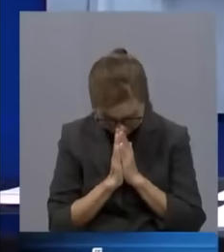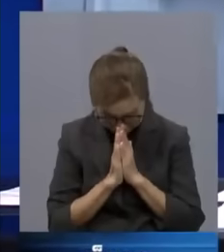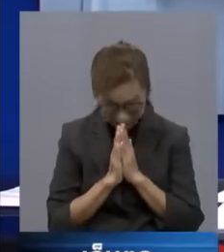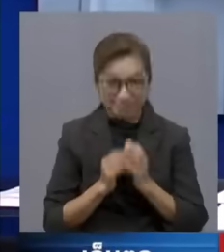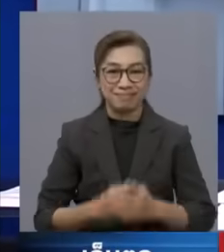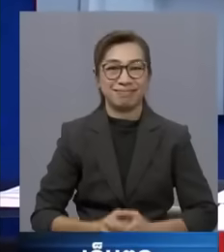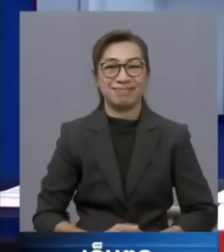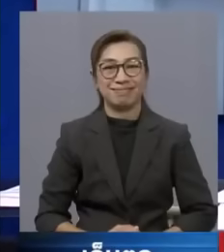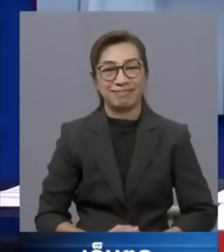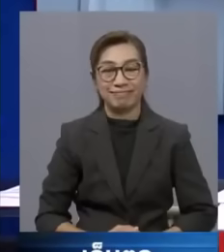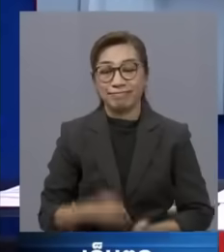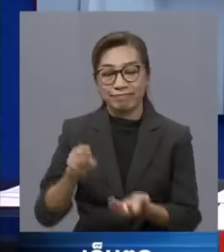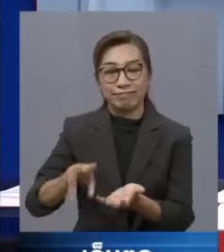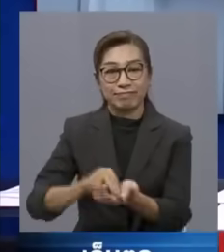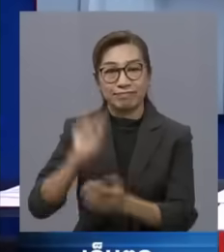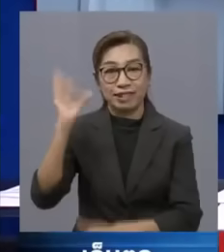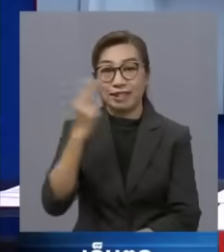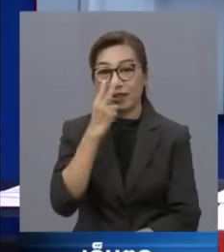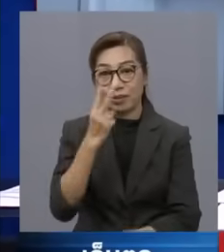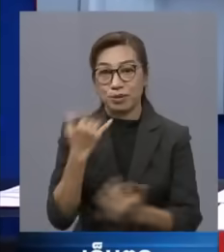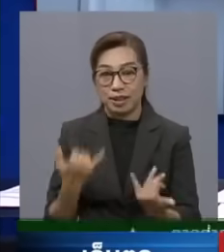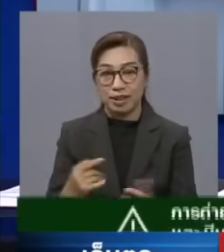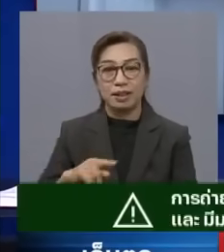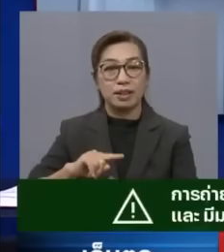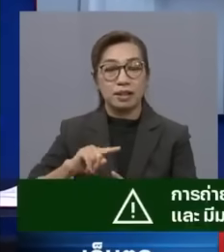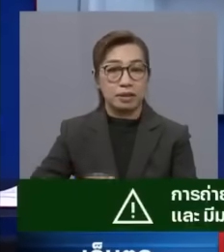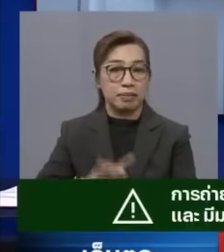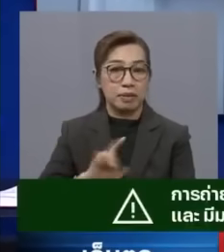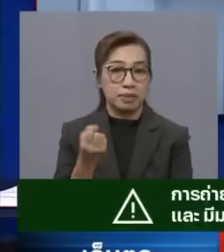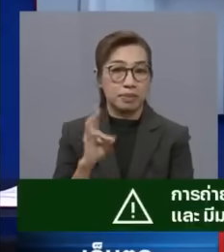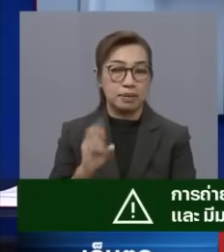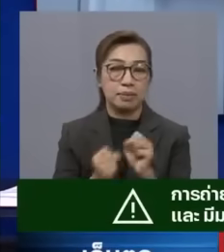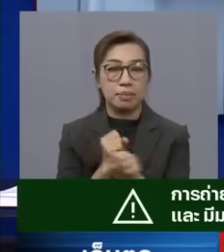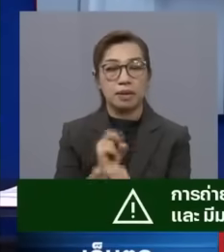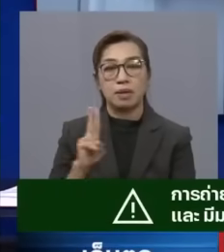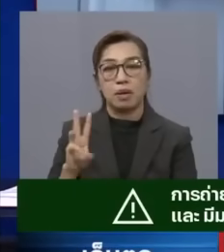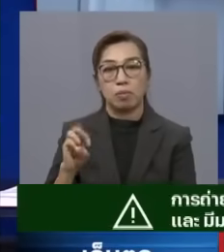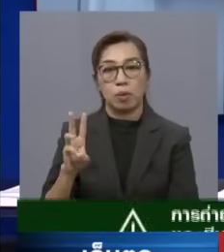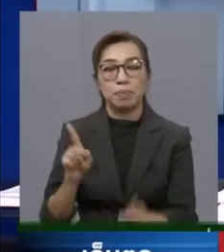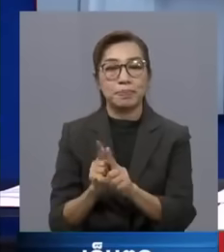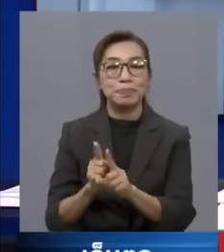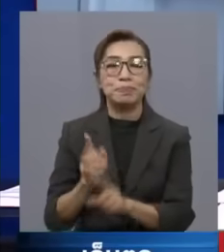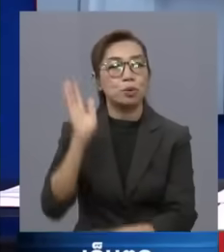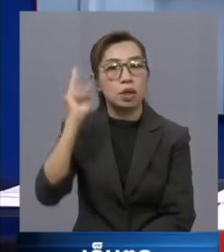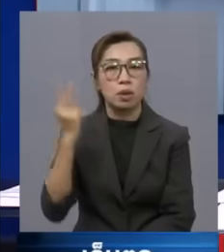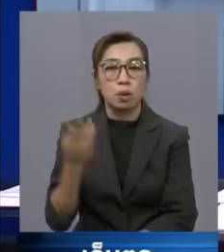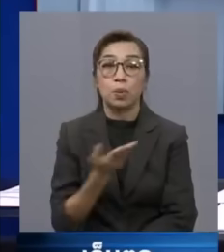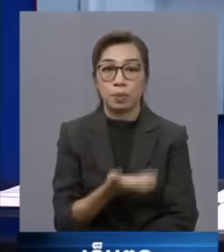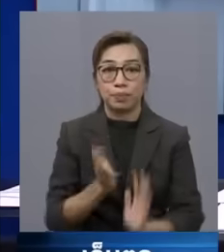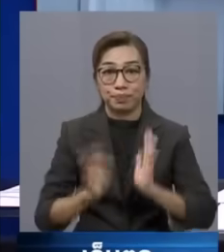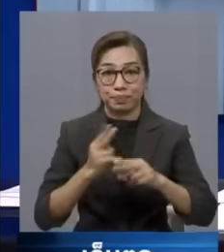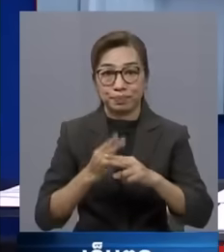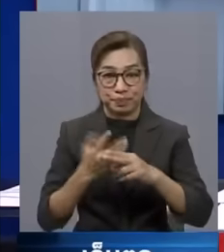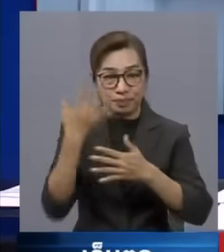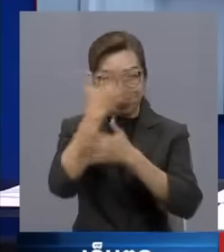สวัสดีครับสวัสดีครับติดตามเก็บตกจากเนชั่นนะครับวันนี้ 17สิงหาคม 2566นะครับเช่นเคยครับอยู่กับผมคุณยอร์ชทีวัฒน์และอาจารย์